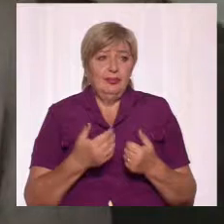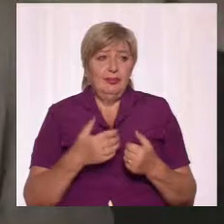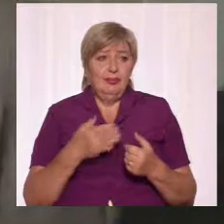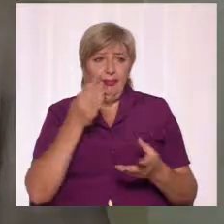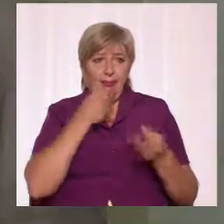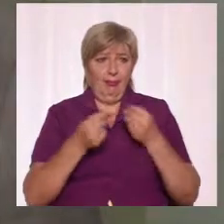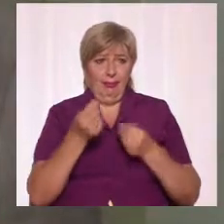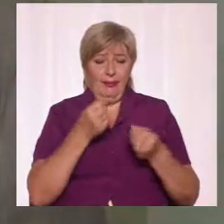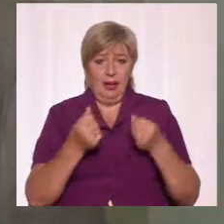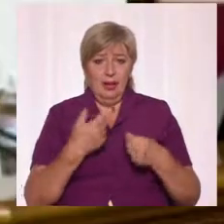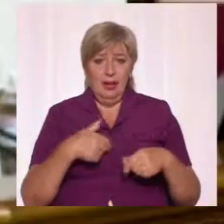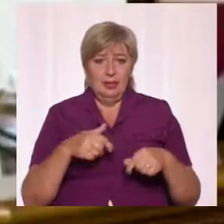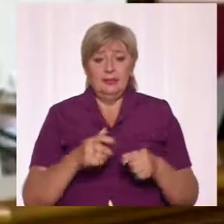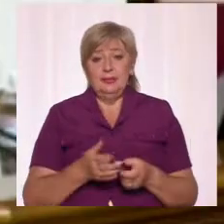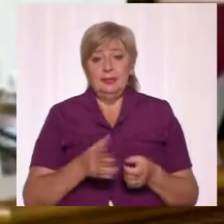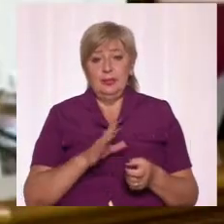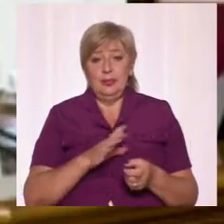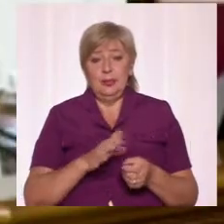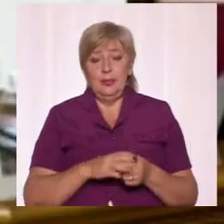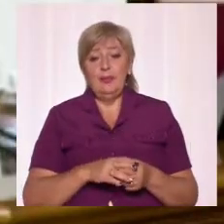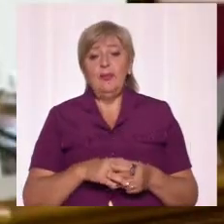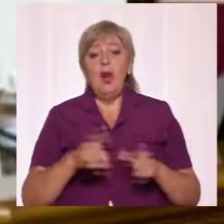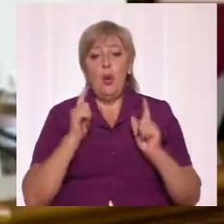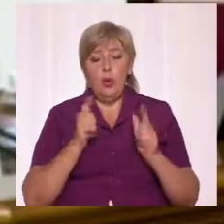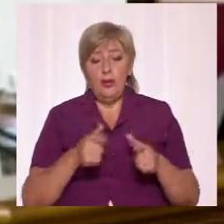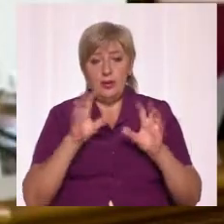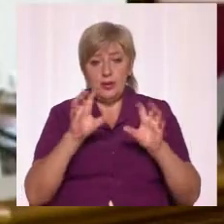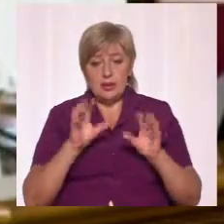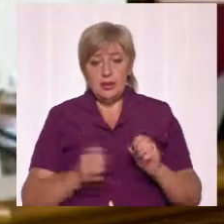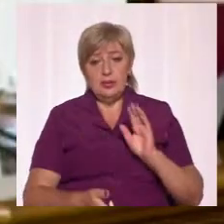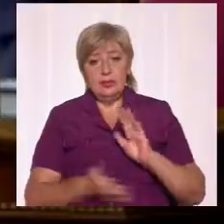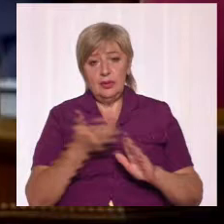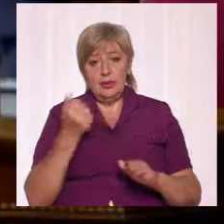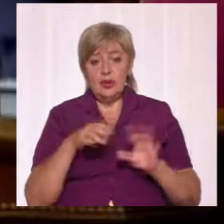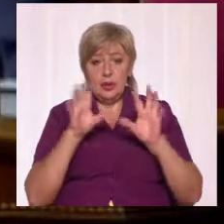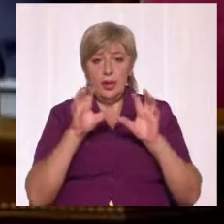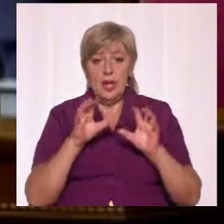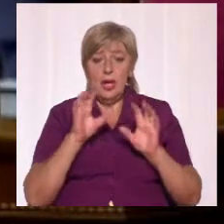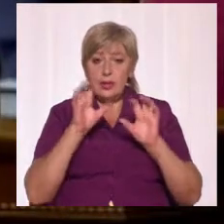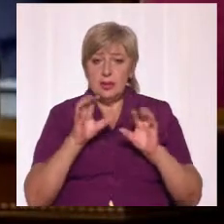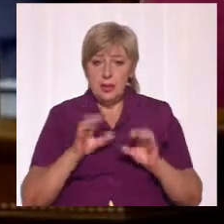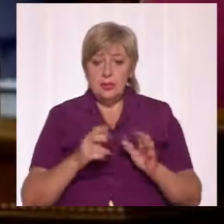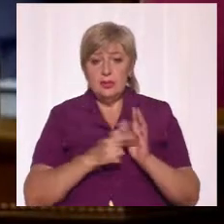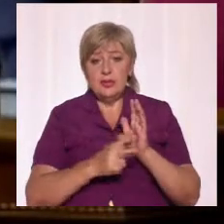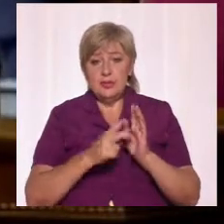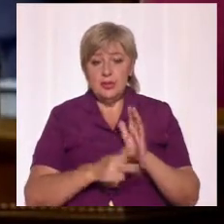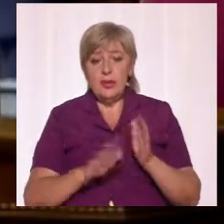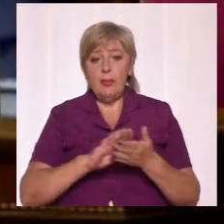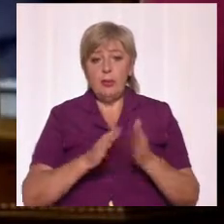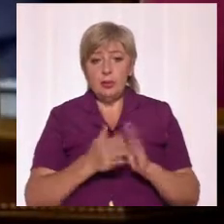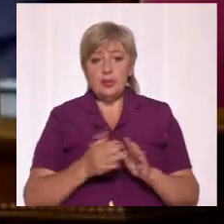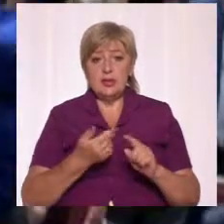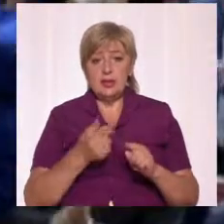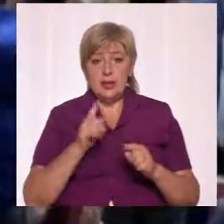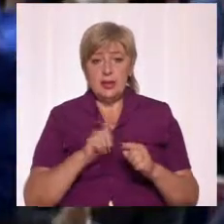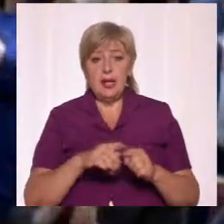всього залу Верховної Ради України. Ухвалений закон виключає зі статті 80 Конституції України положення, згідно з яким депутатів